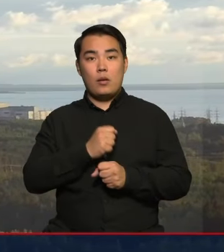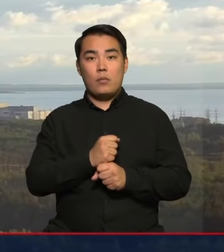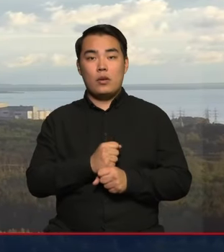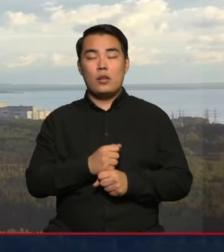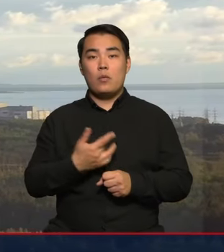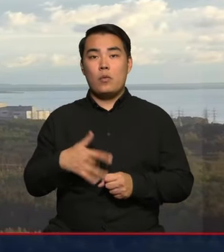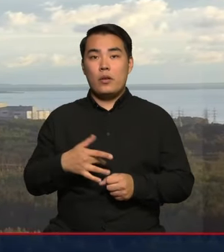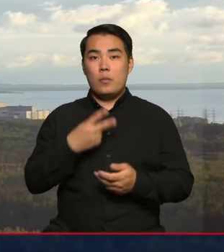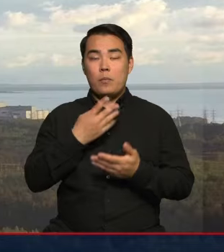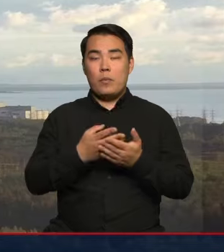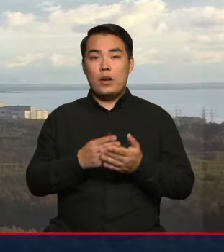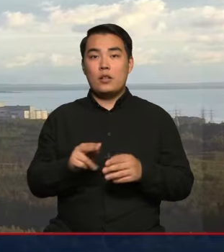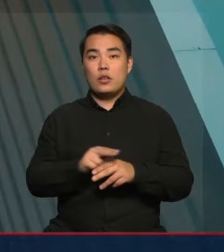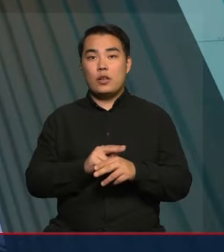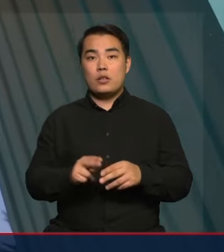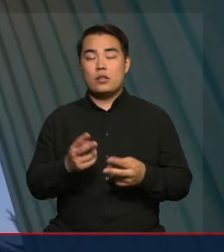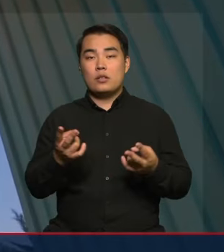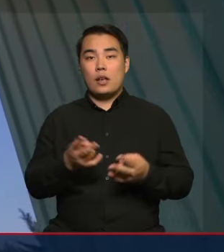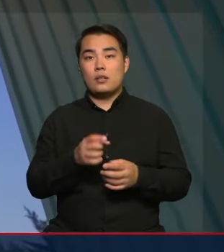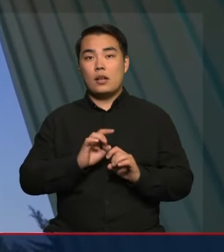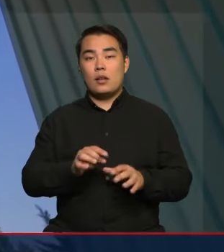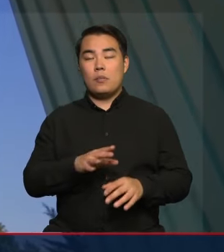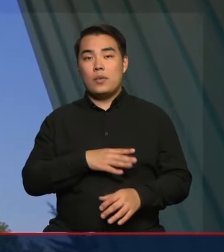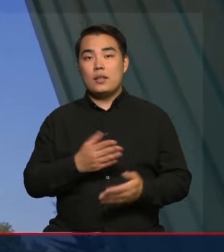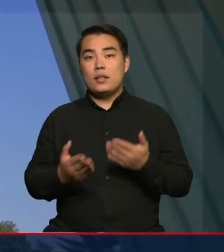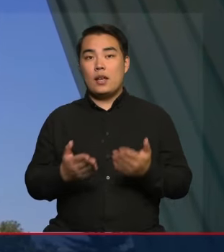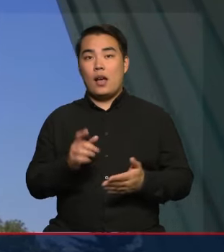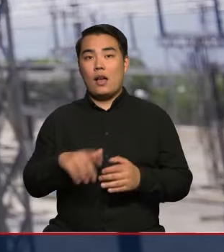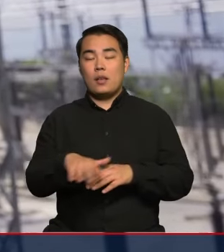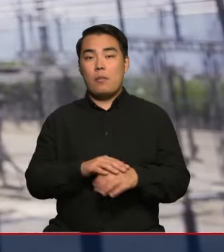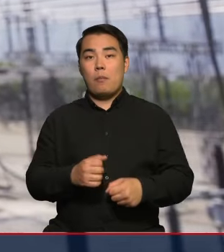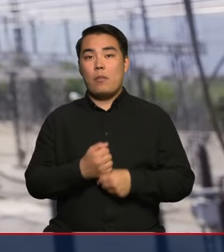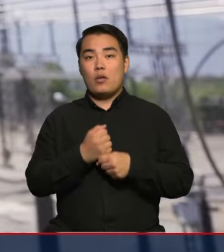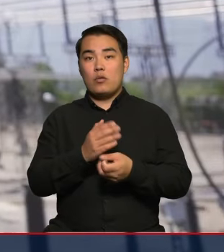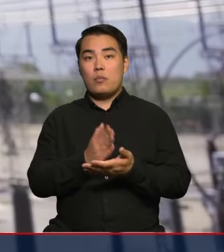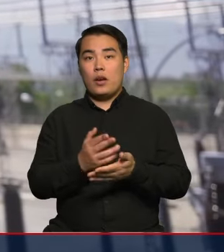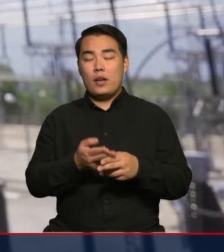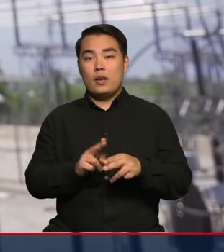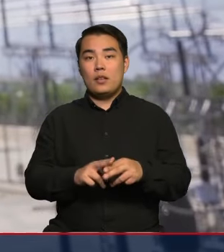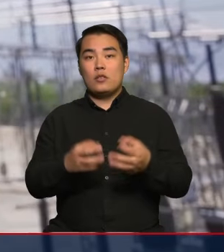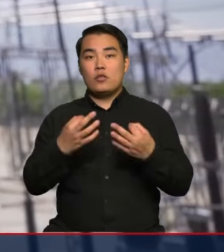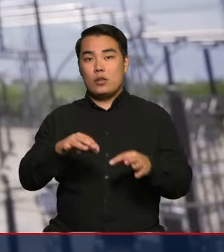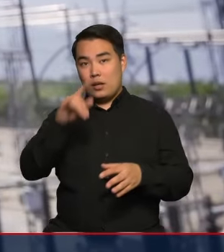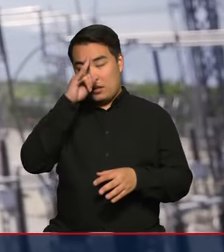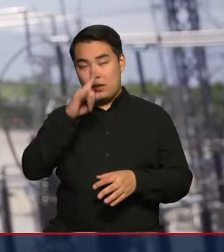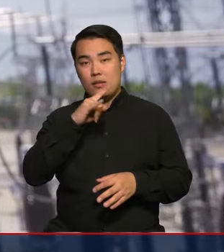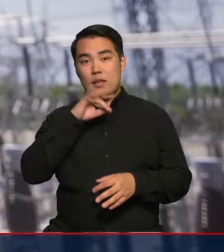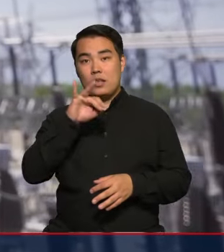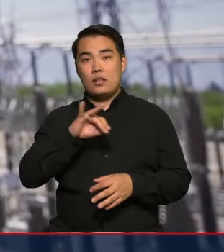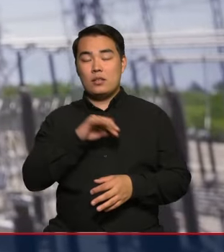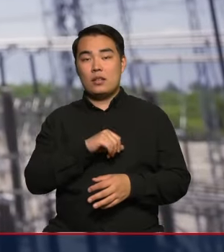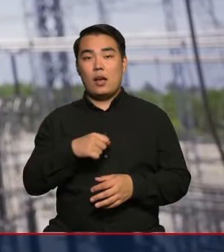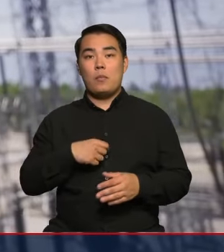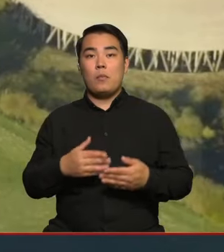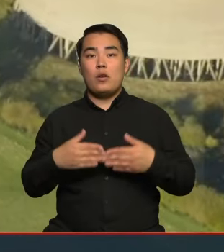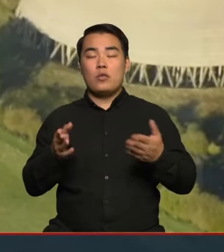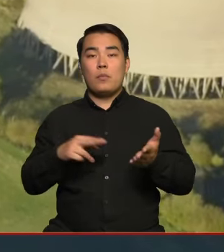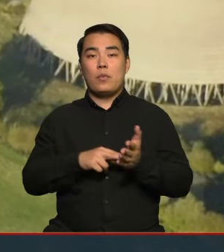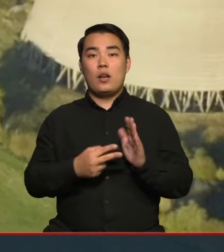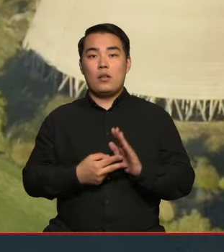арта берудің қажеті жоқтығын айтты. Егер азаматтар қолдап дауыс берсе, бұл тәуелсіз Қазақстанның тарихындағы ең ірі